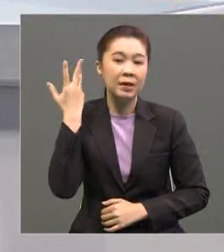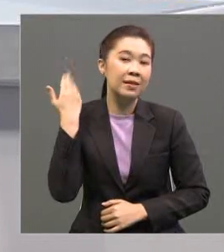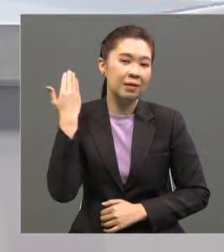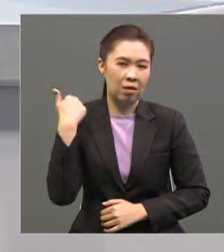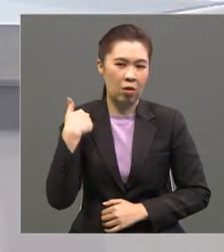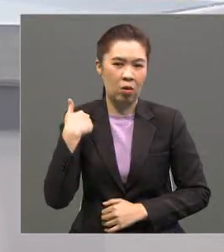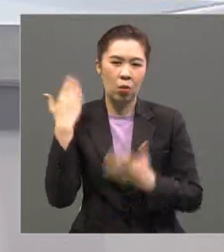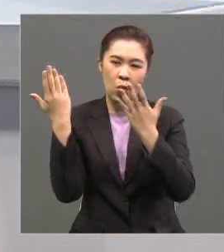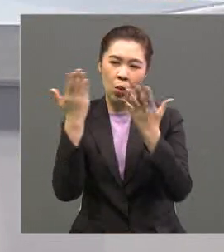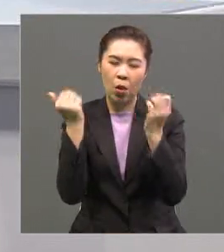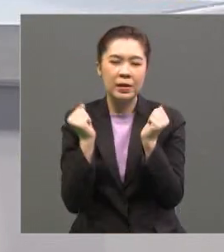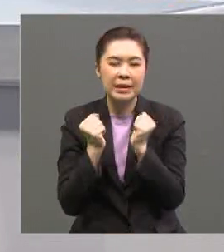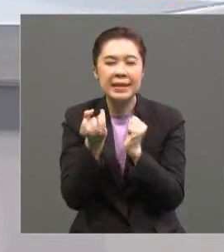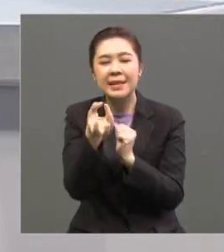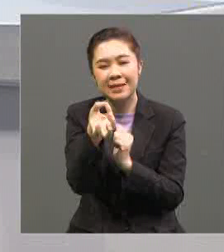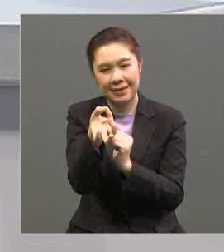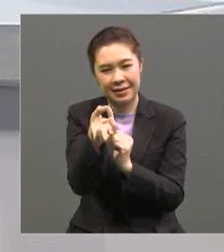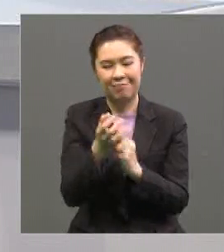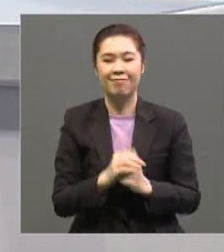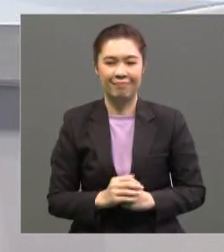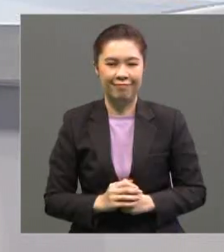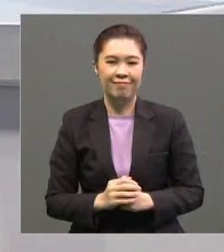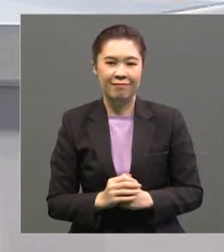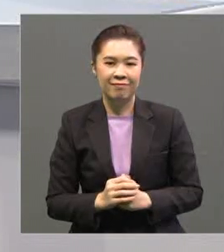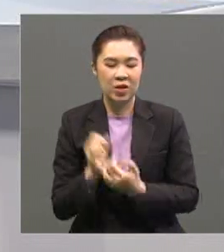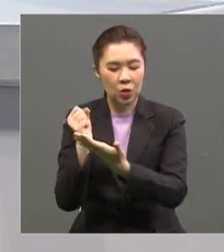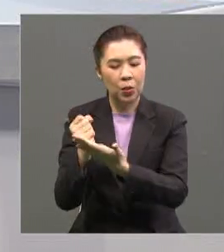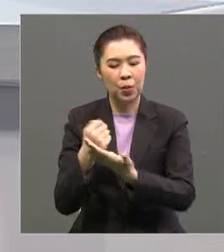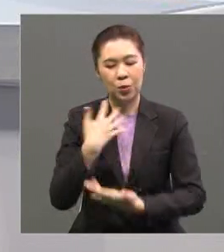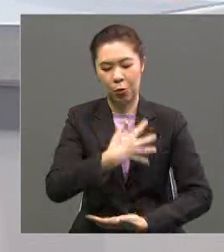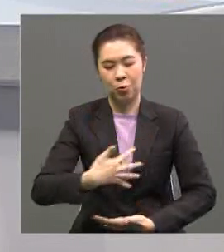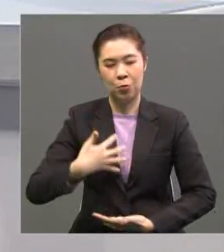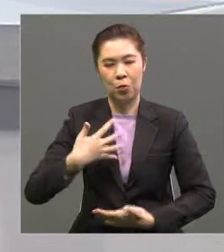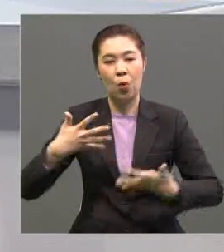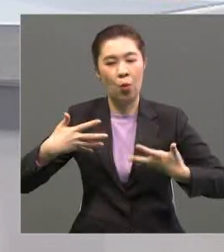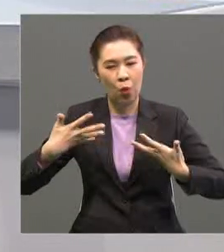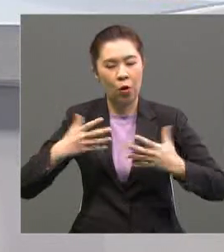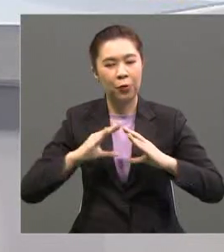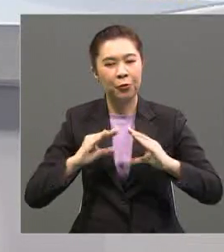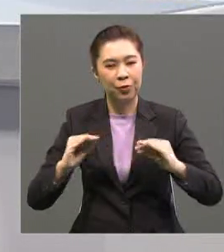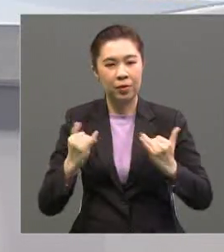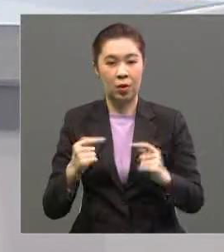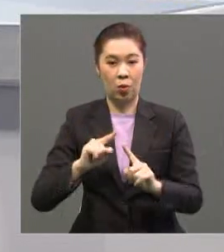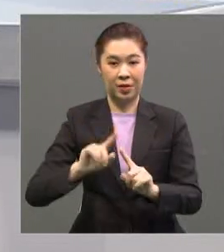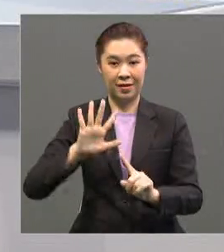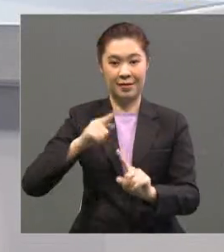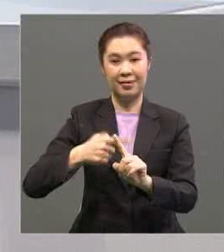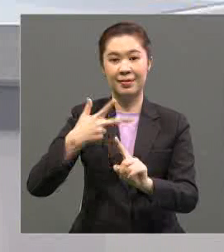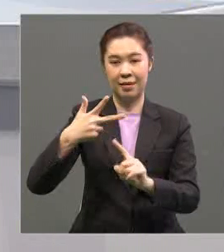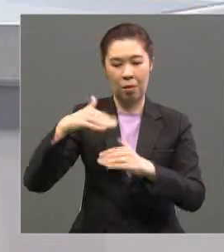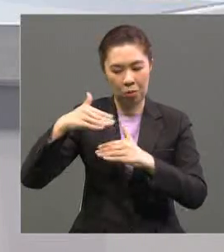อิทธิพลจากลมหนาวนิดๆนะฮะมาช่วยในการบรรเทาความร้อนกันบ้างแต่ว่าหลังจาก5มีนาคมไปเนี่ย